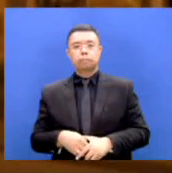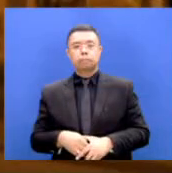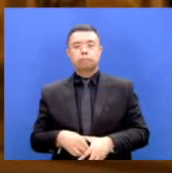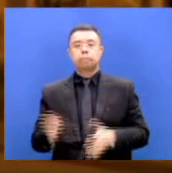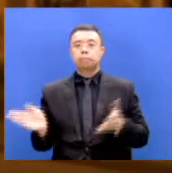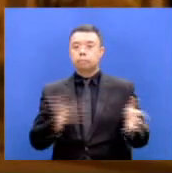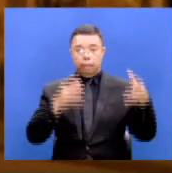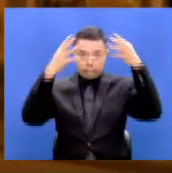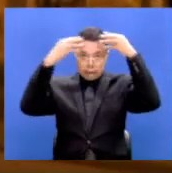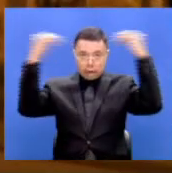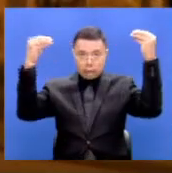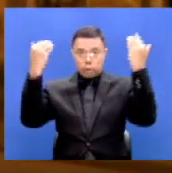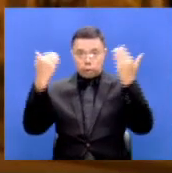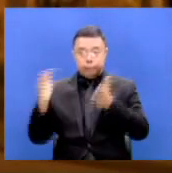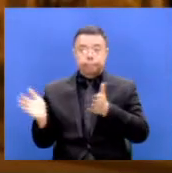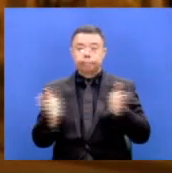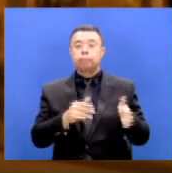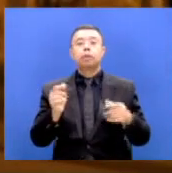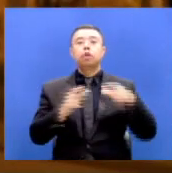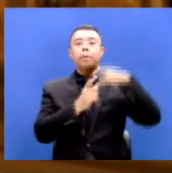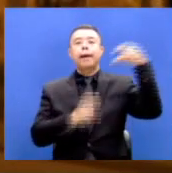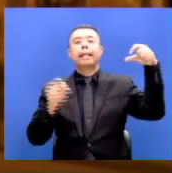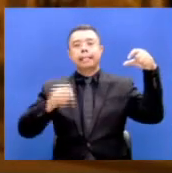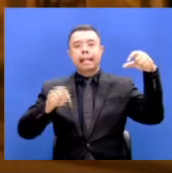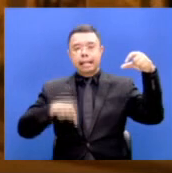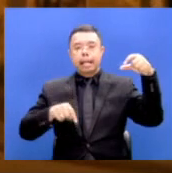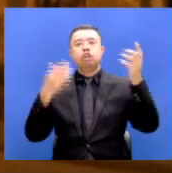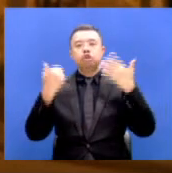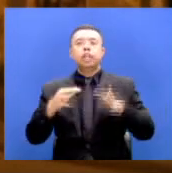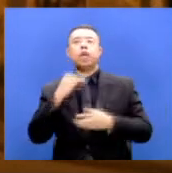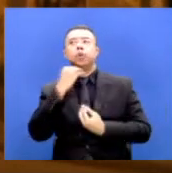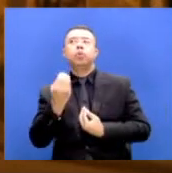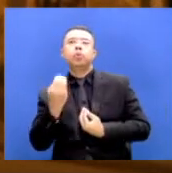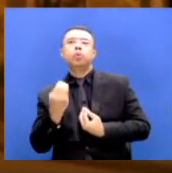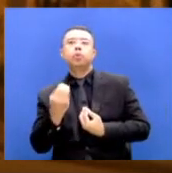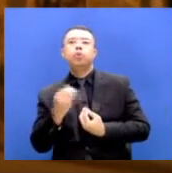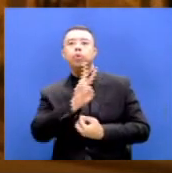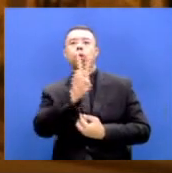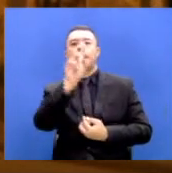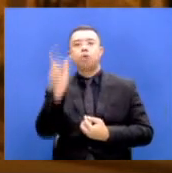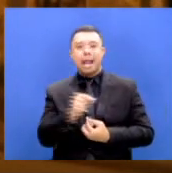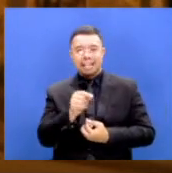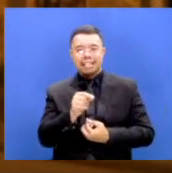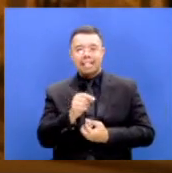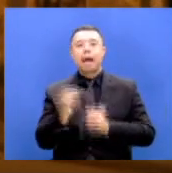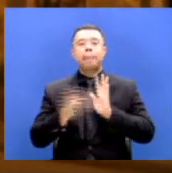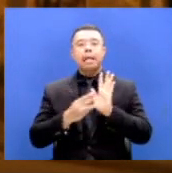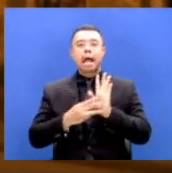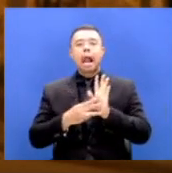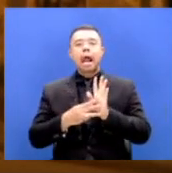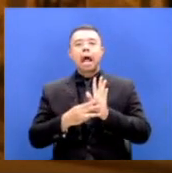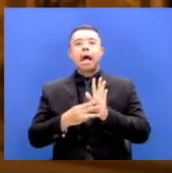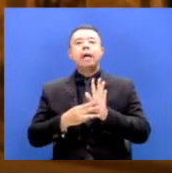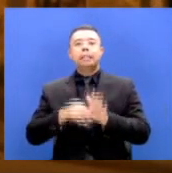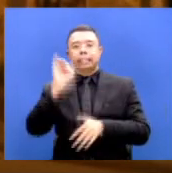Dari Padang, Sumatera Barat, kita beralih ke Sumatera Selatan. Pemirsa, setelah menunggu selama 2 bulan lamanya, kasus dugaan